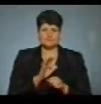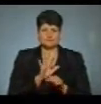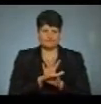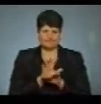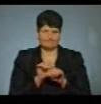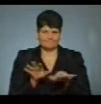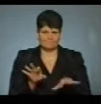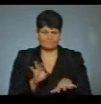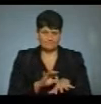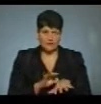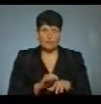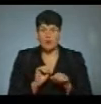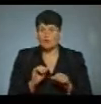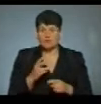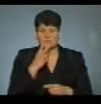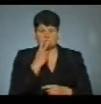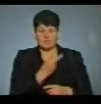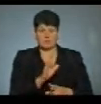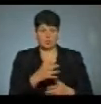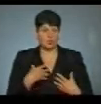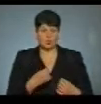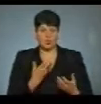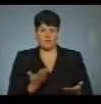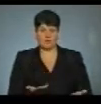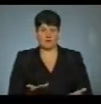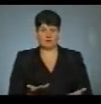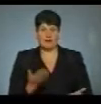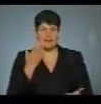Вона може бути практично здорова. І